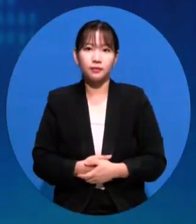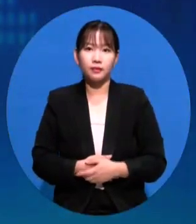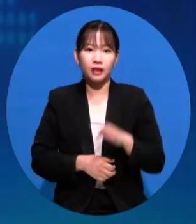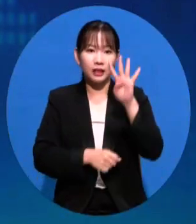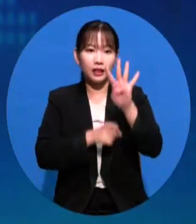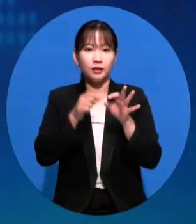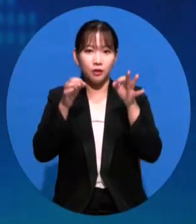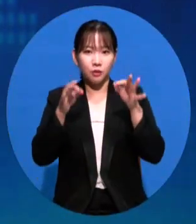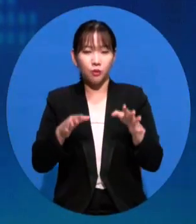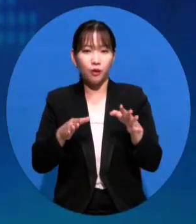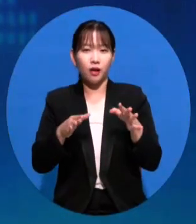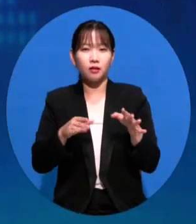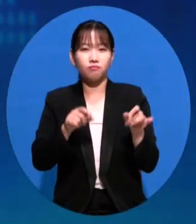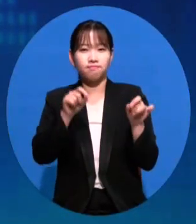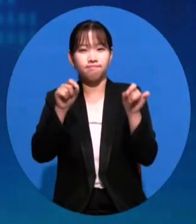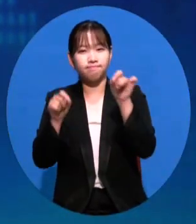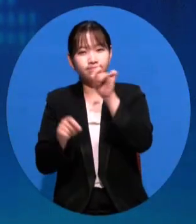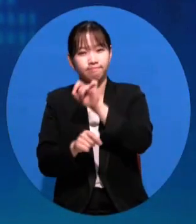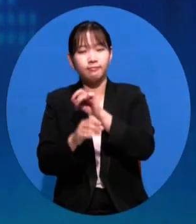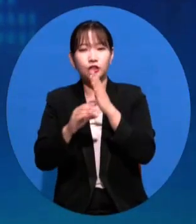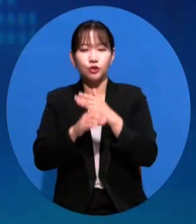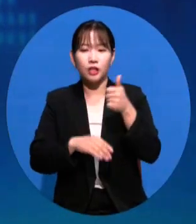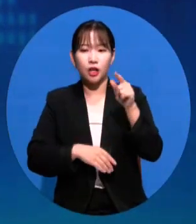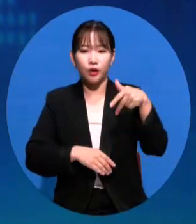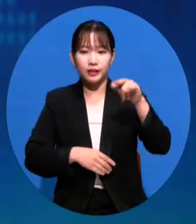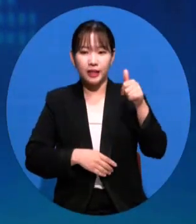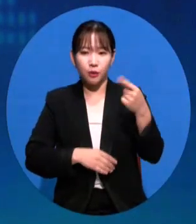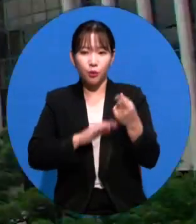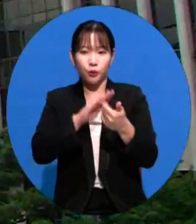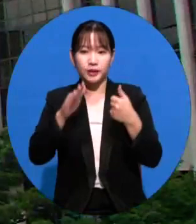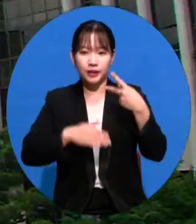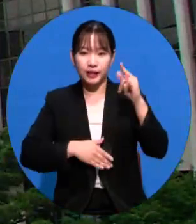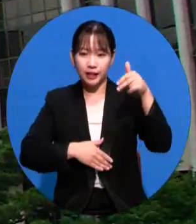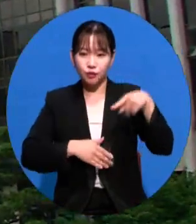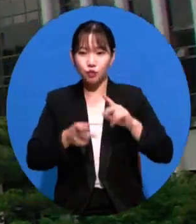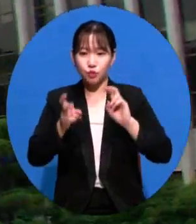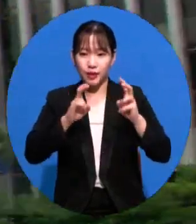4년 동안 공전 중인 허재호 전 대주그룹 회장에 대한